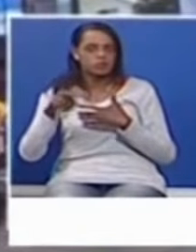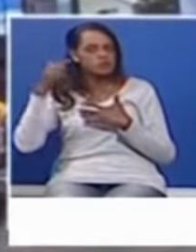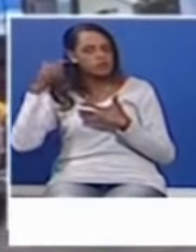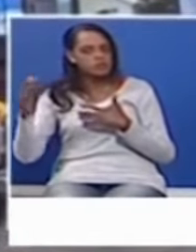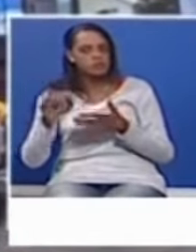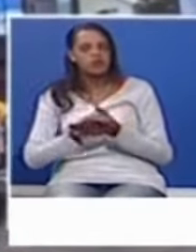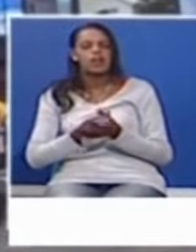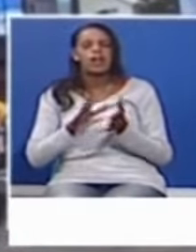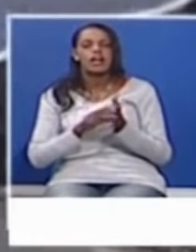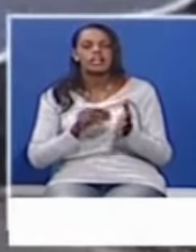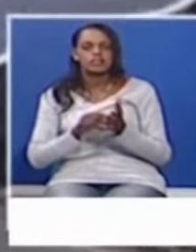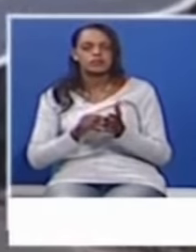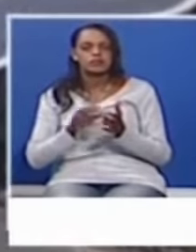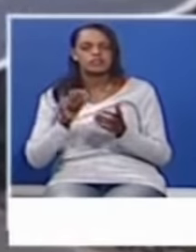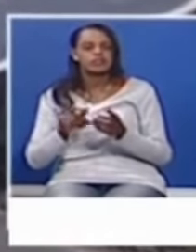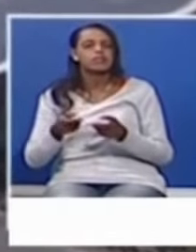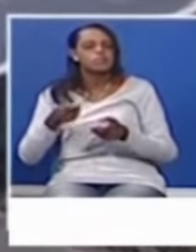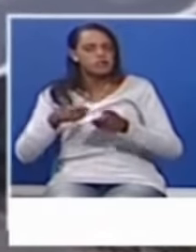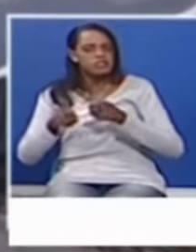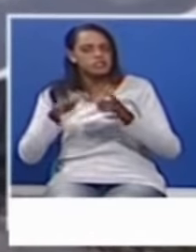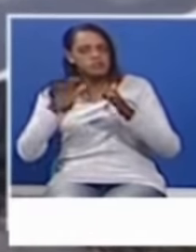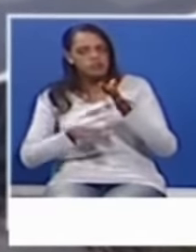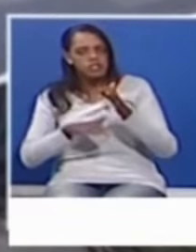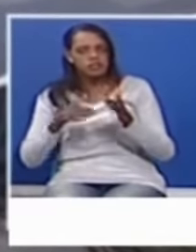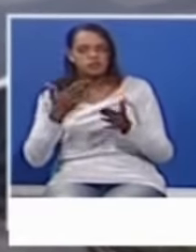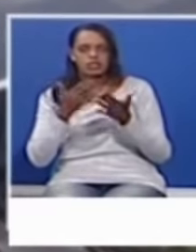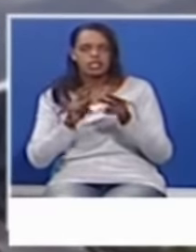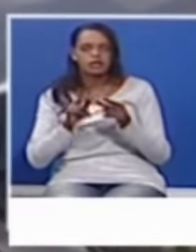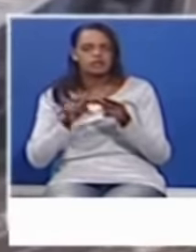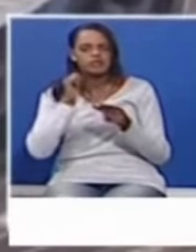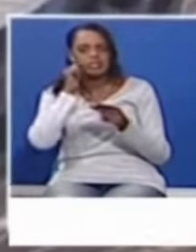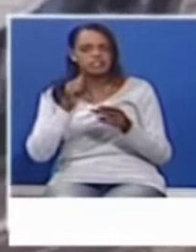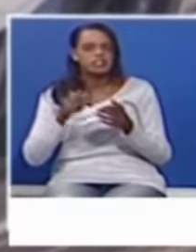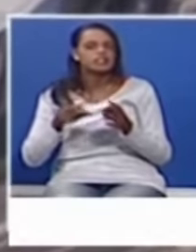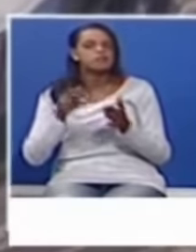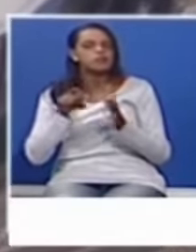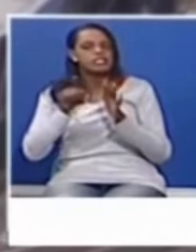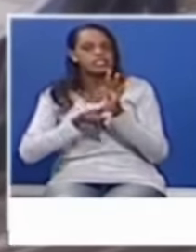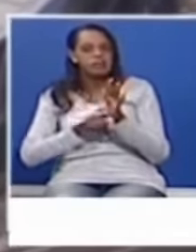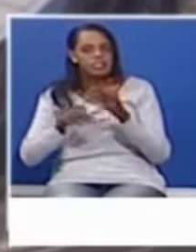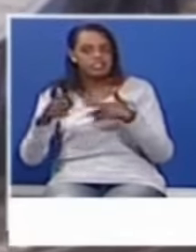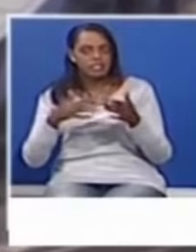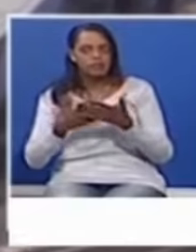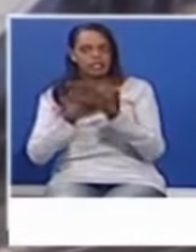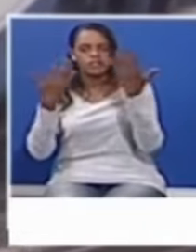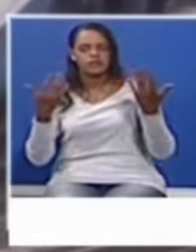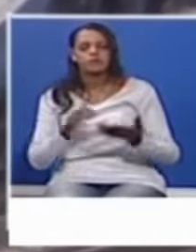مداري هاگرو متانك ارتز اتاو بمقدال اتاو برياد كالوت هاگرات نمعباي عالي ما خدسرح مخانا مقلات